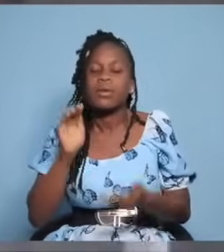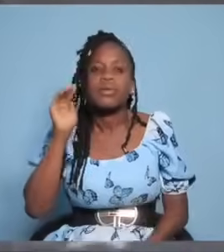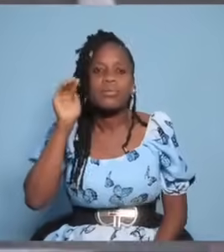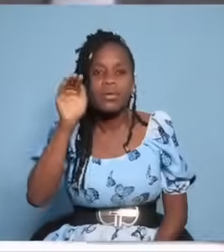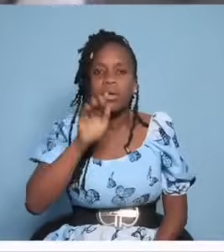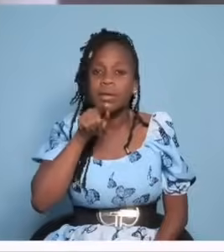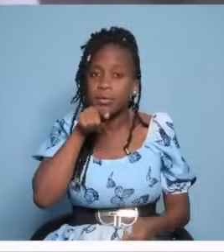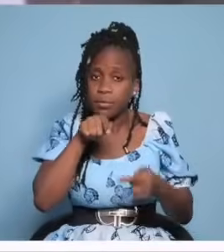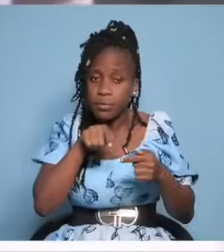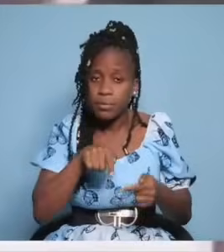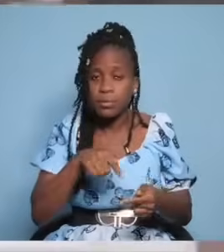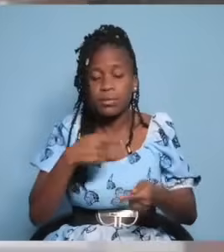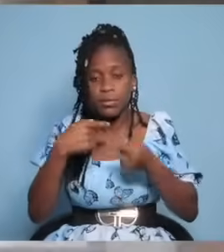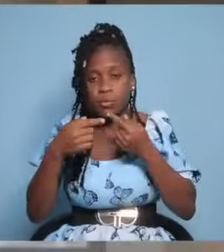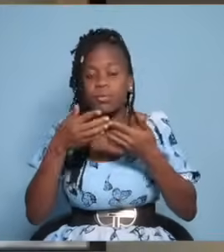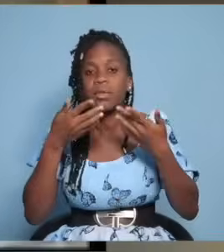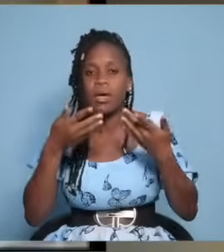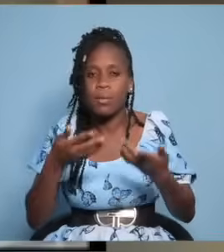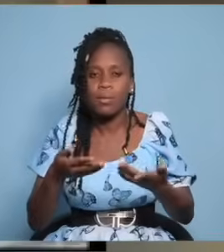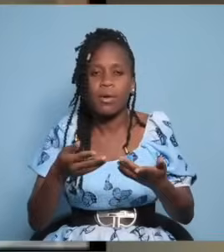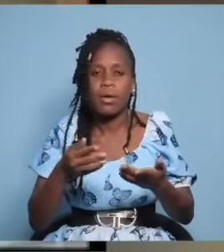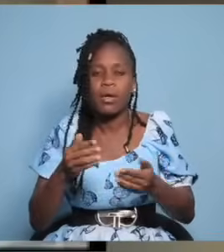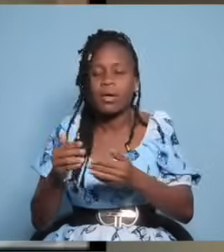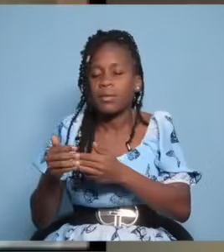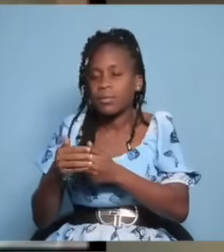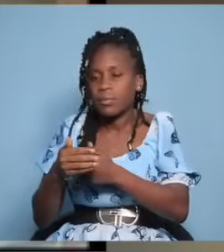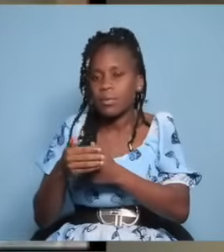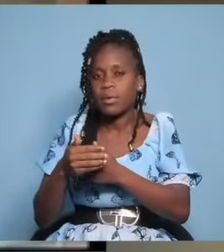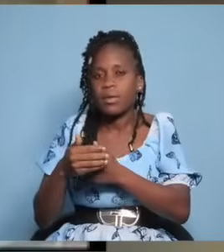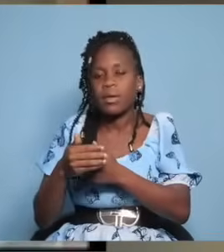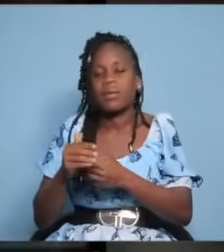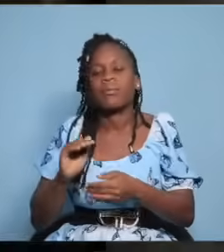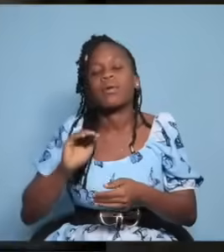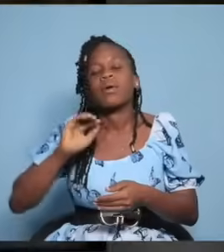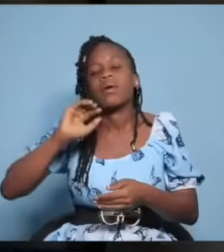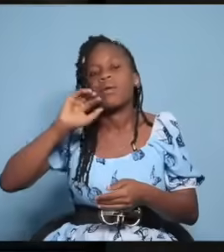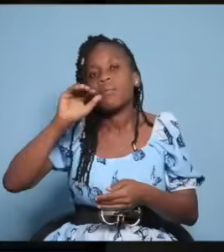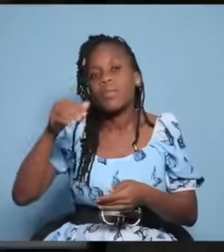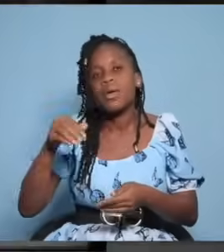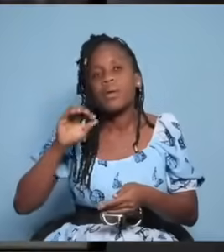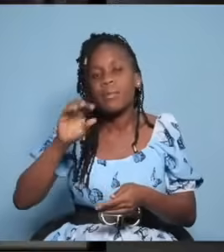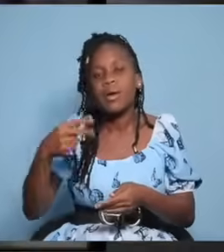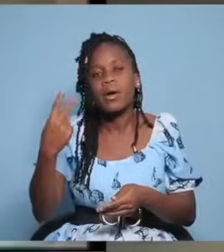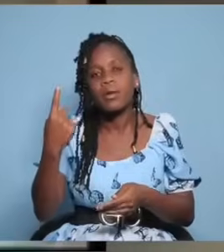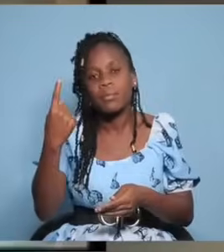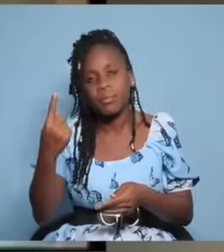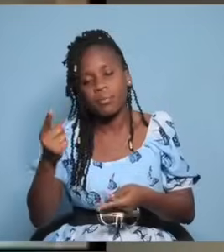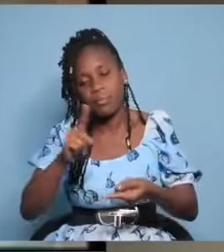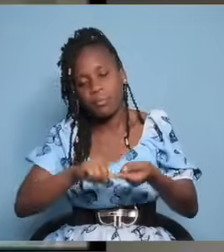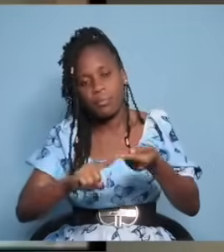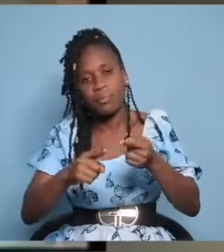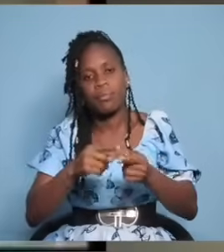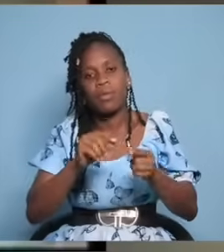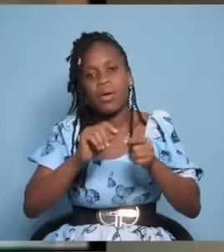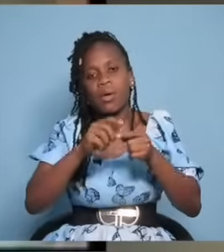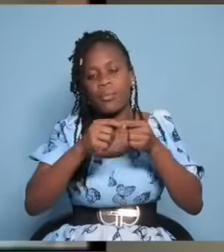yote niloizungumza hapa ni takriban miaka 21 ya vita, umwagaji damu,